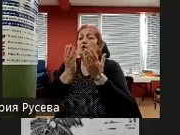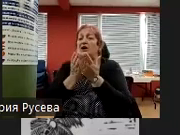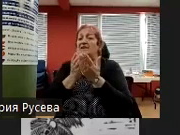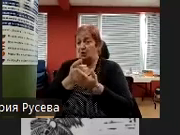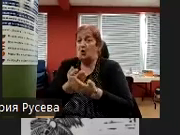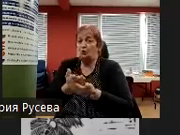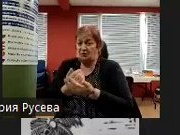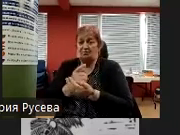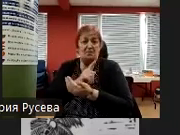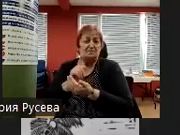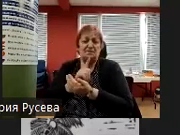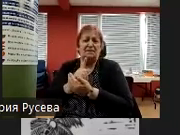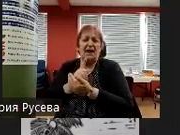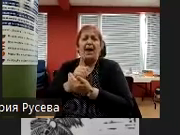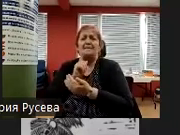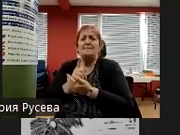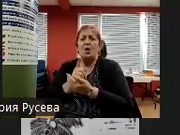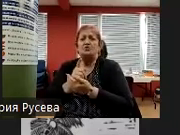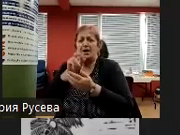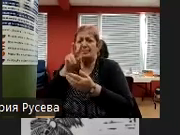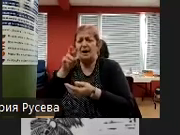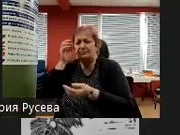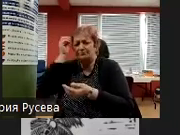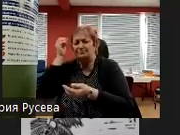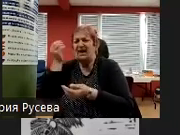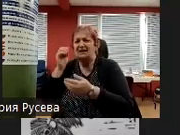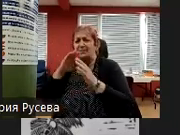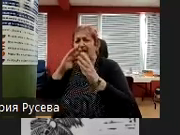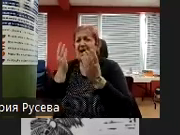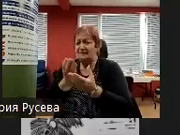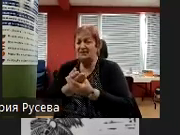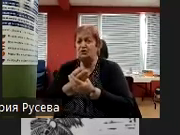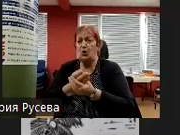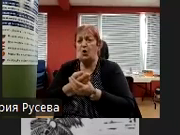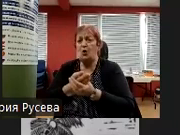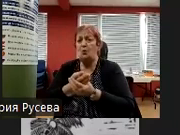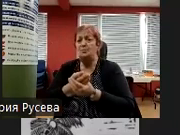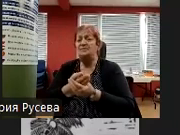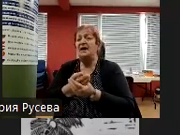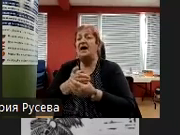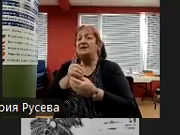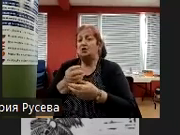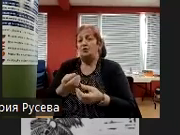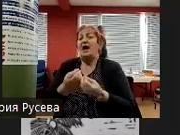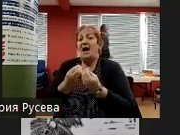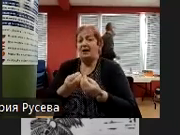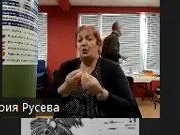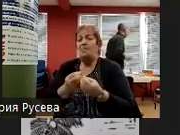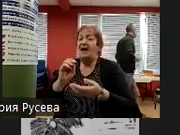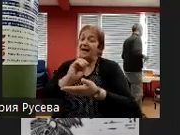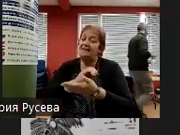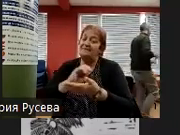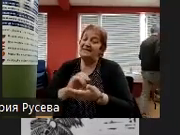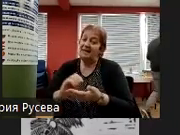Не може да разчете всички GIF файлове. Затова е добре да се